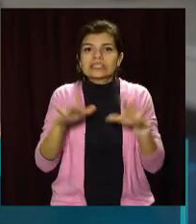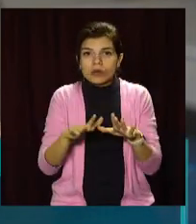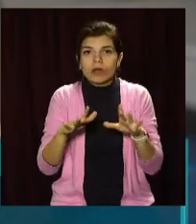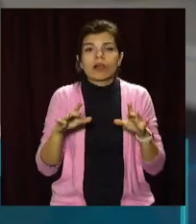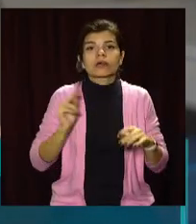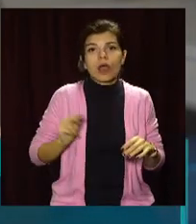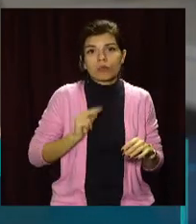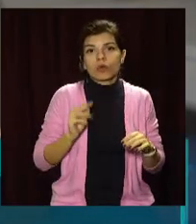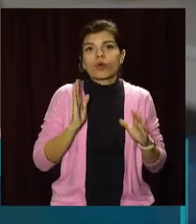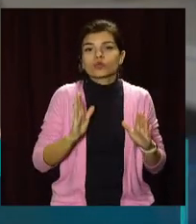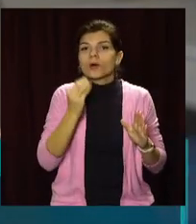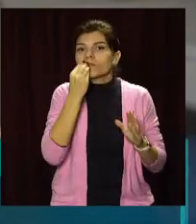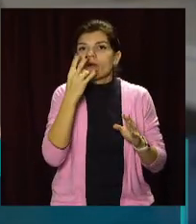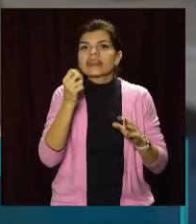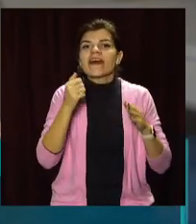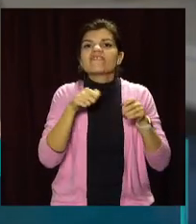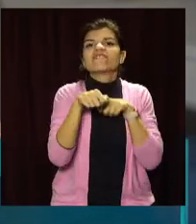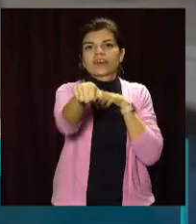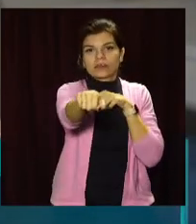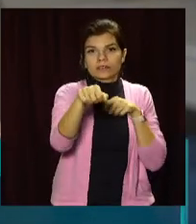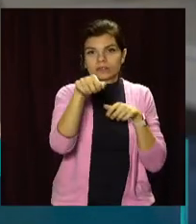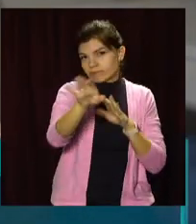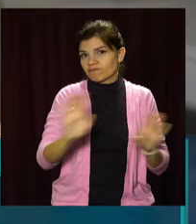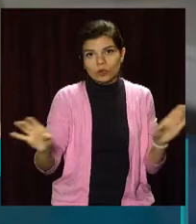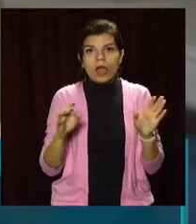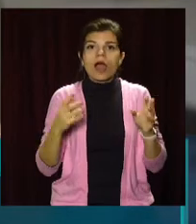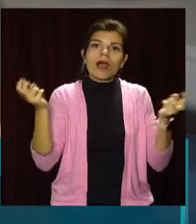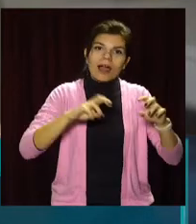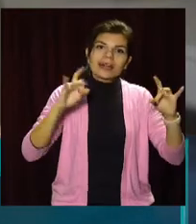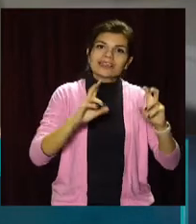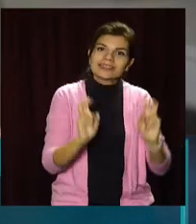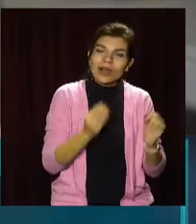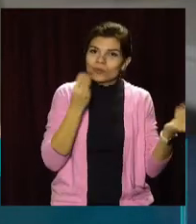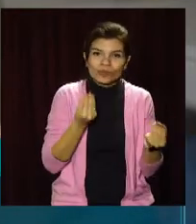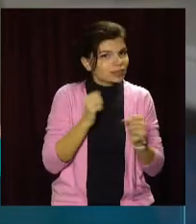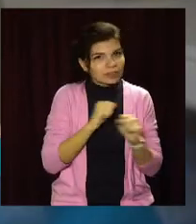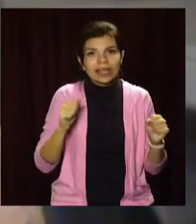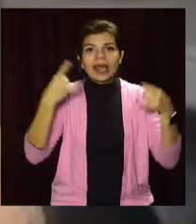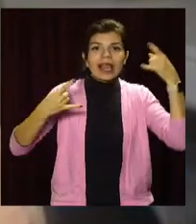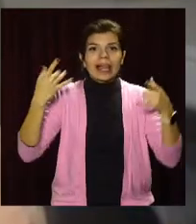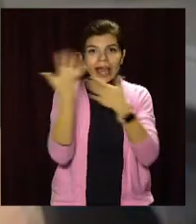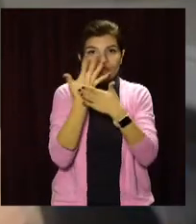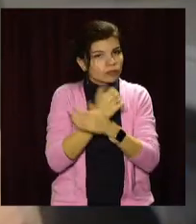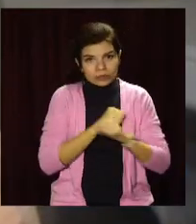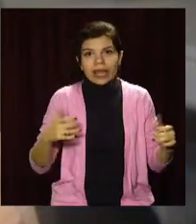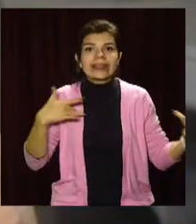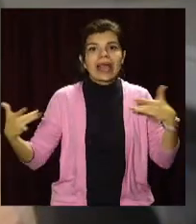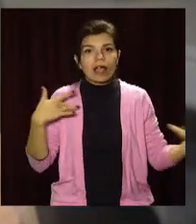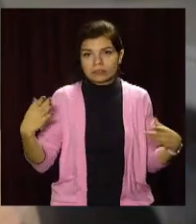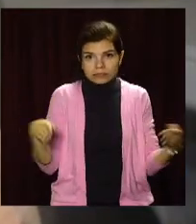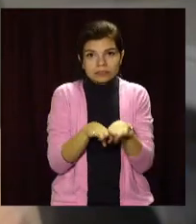Ресторани работают только еда на вынос. Закрыли всю сферу культуры, то есть закрыты кинотеатры, закрыты театры,